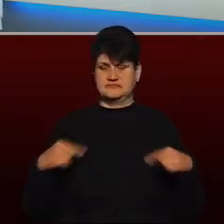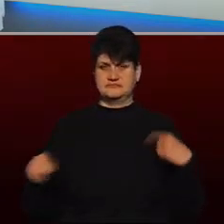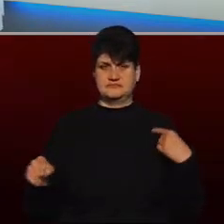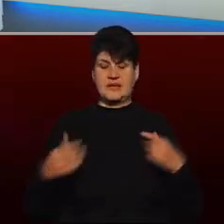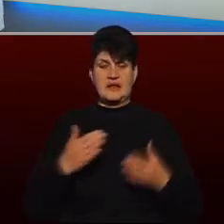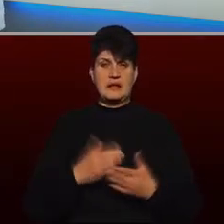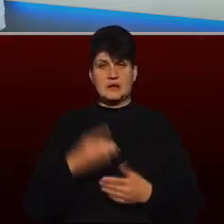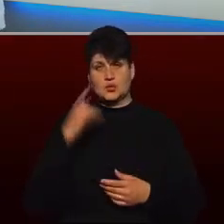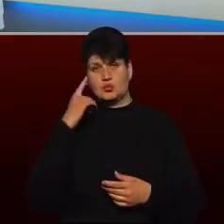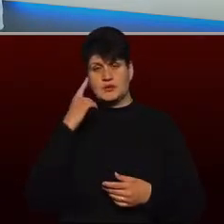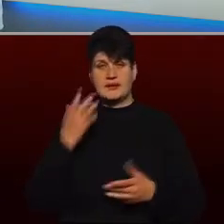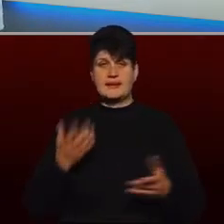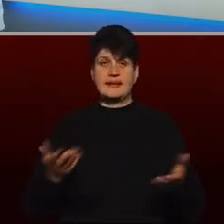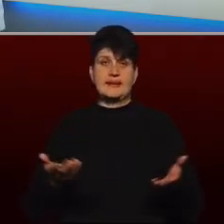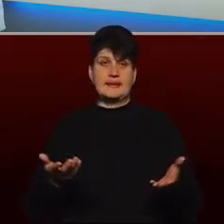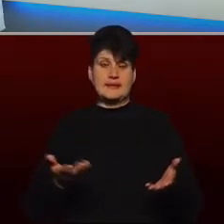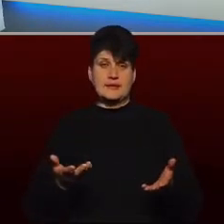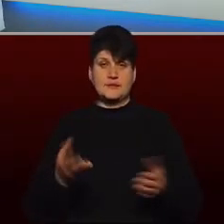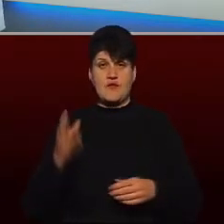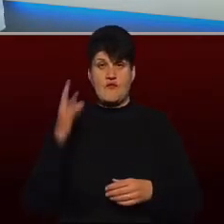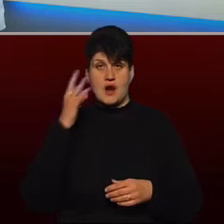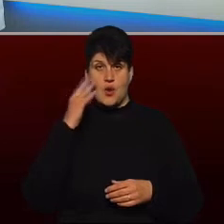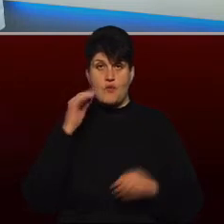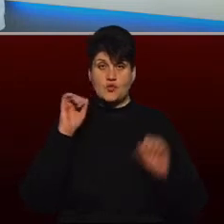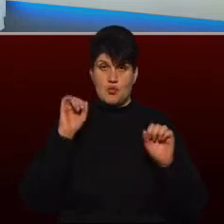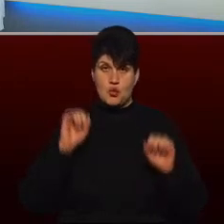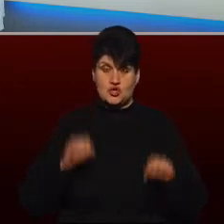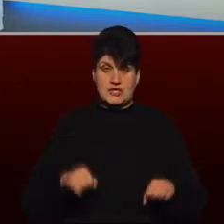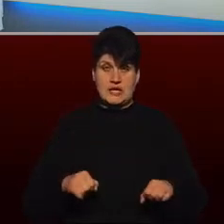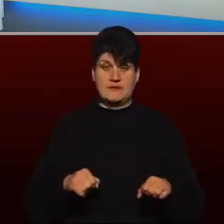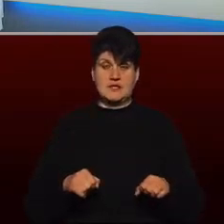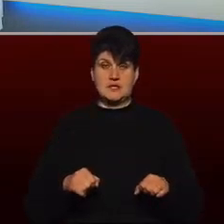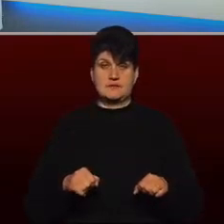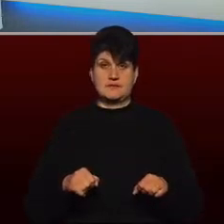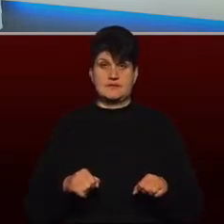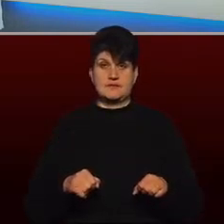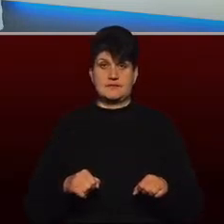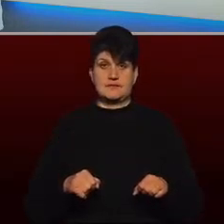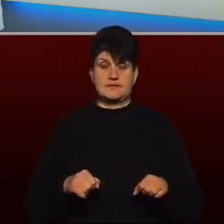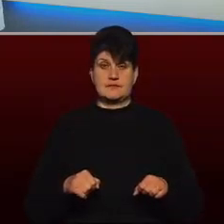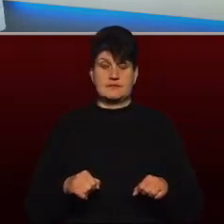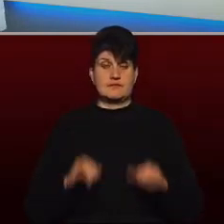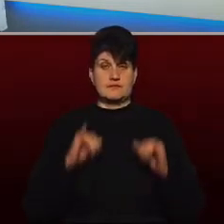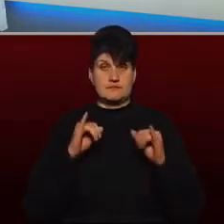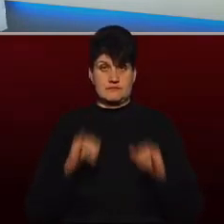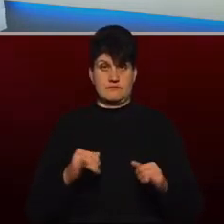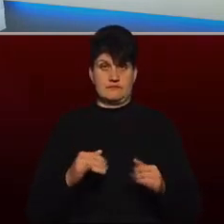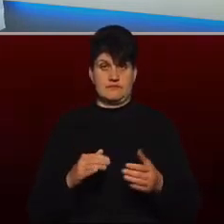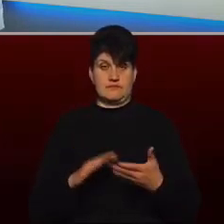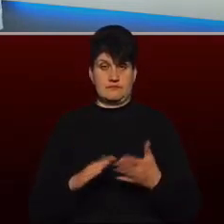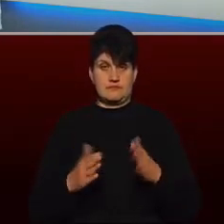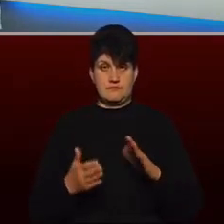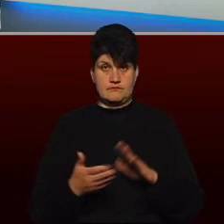які враховують можливість доволі критичних сценаріїв, тяжких